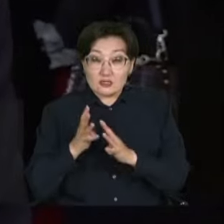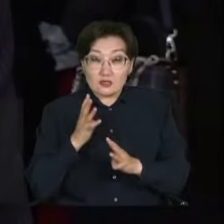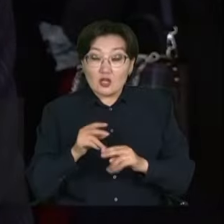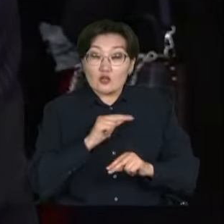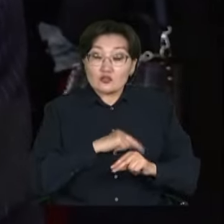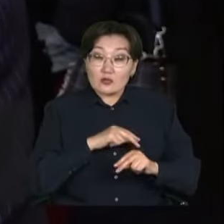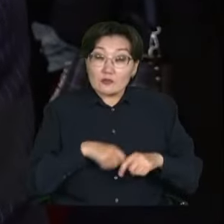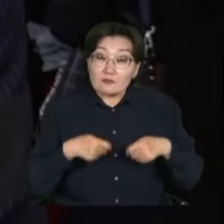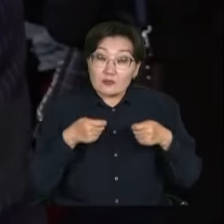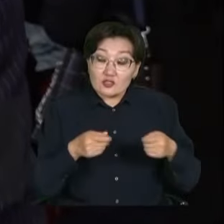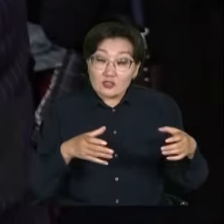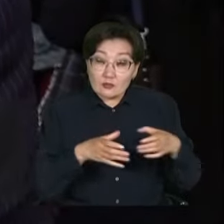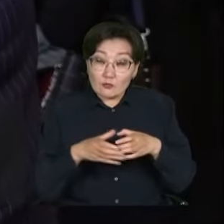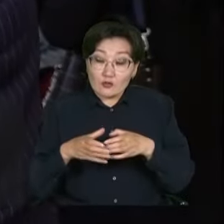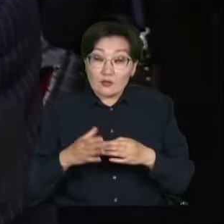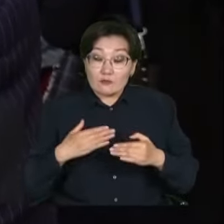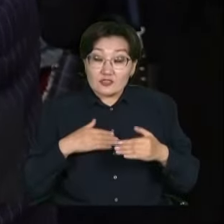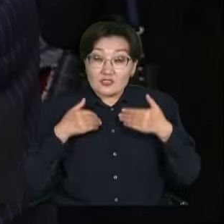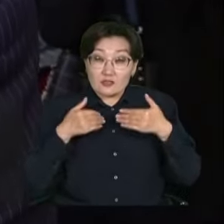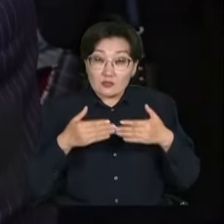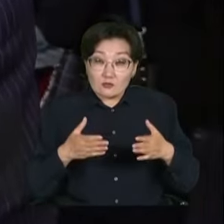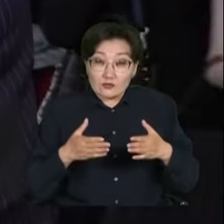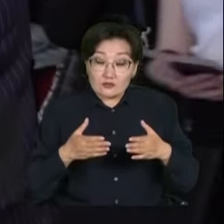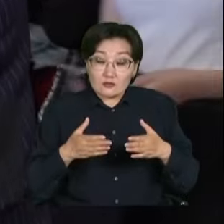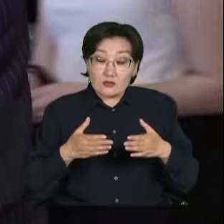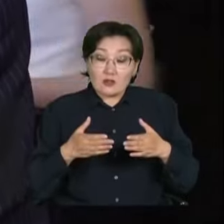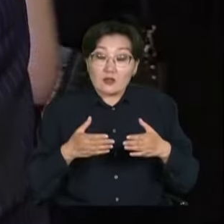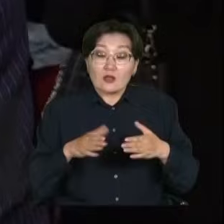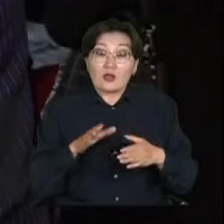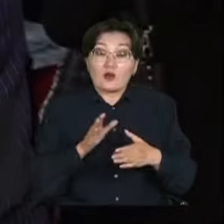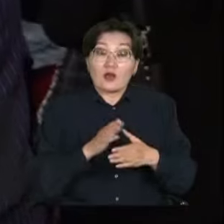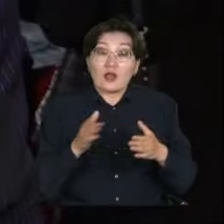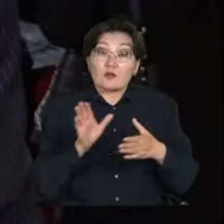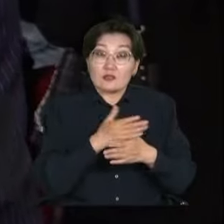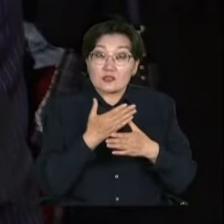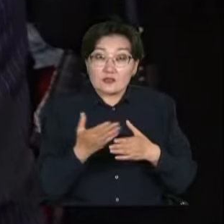жұмыс берушілермен біздің түлектеріміздің алдындағы ең басты дәнекер болып табылады.